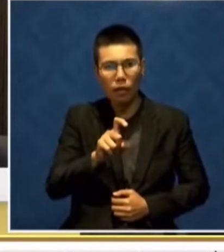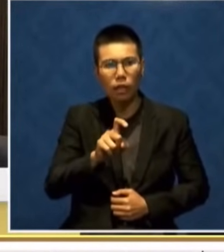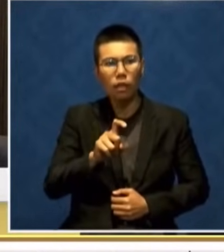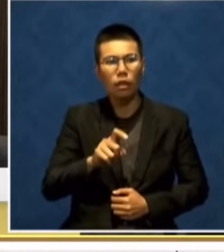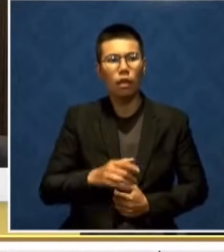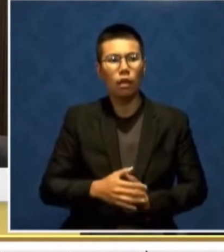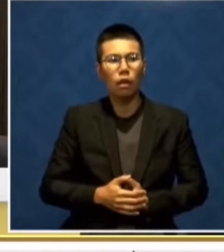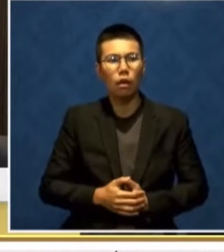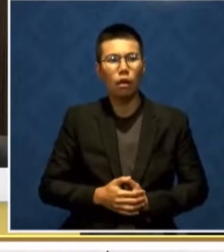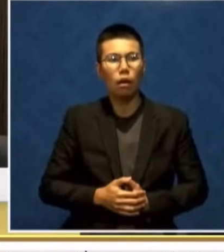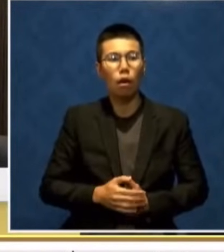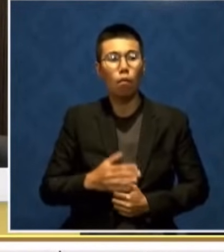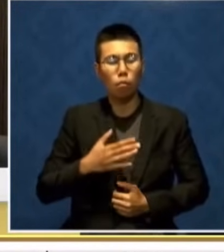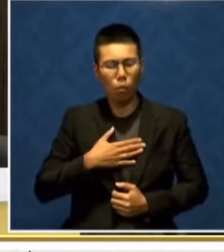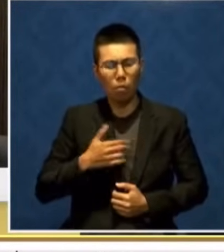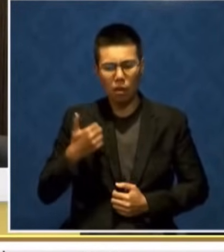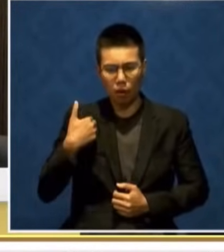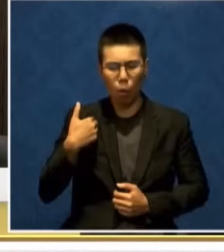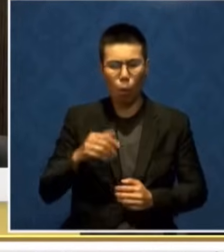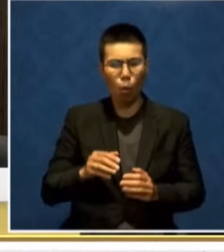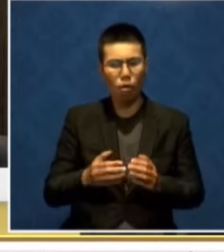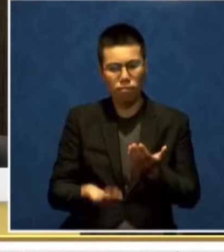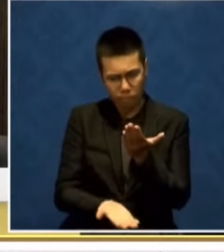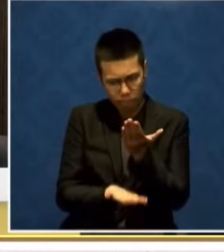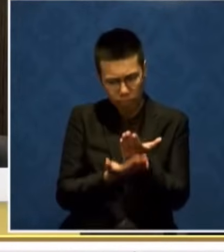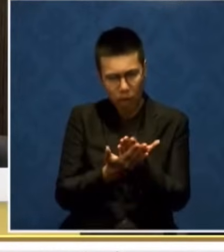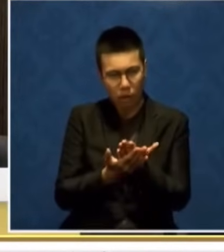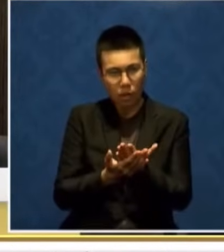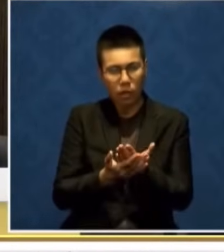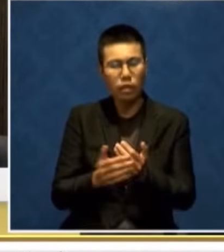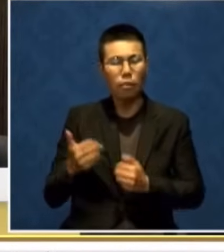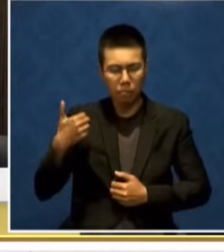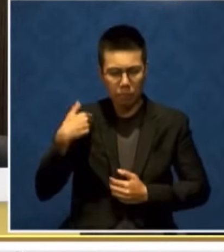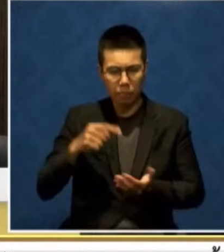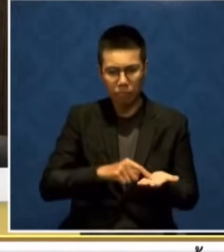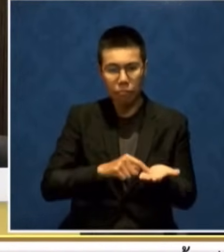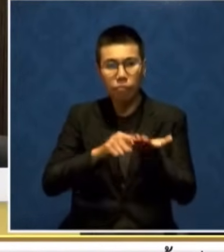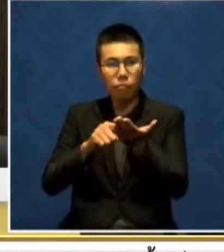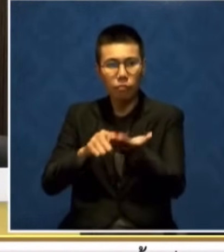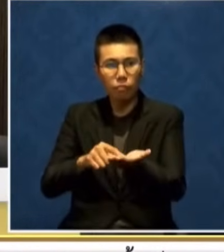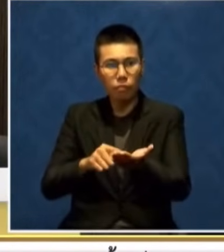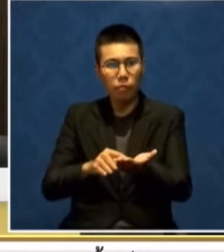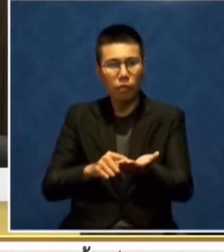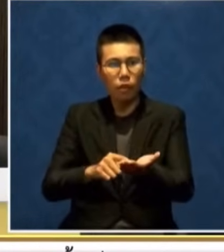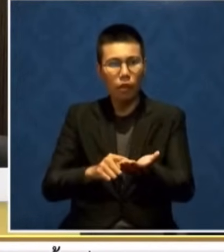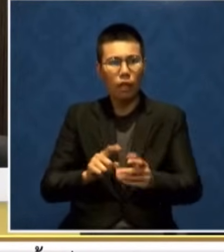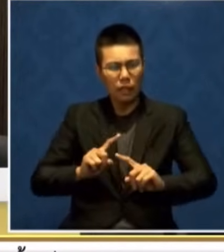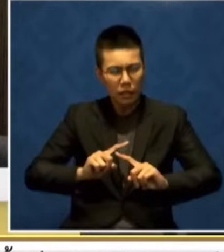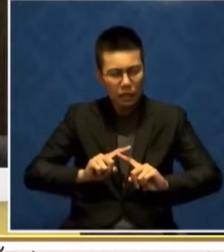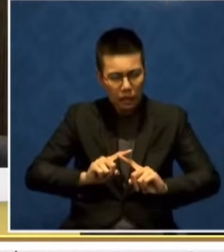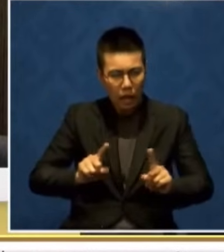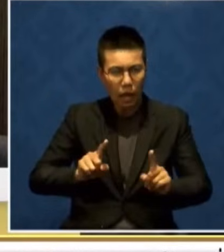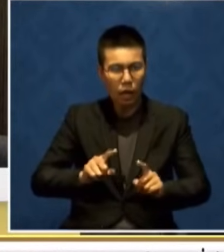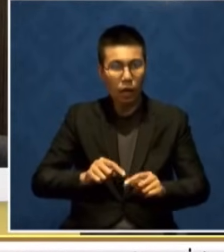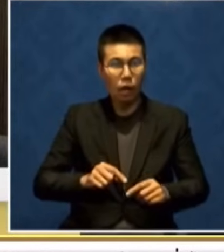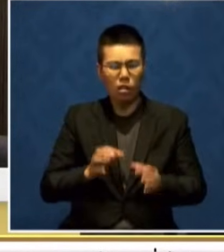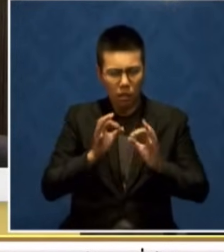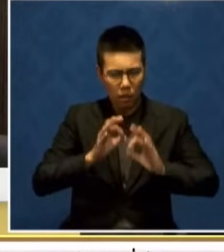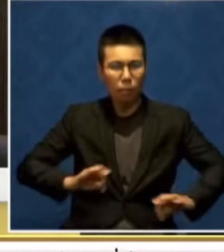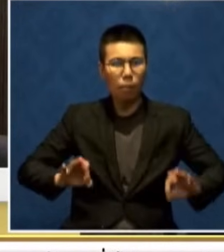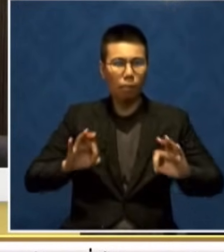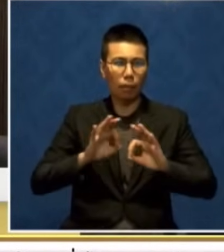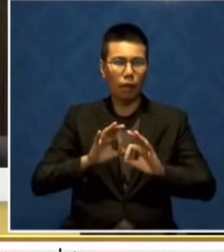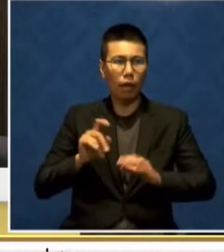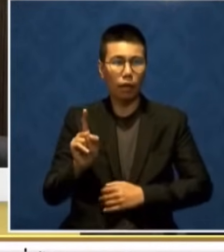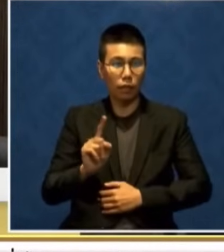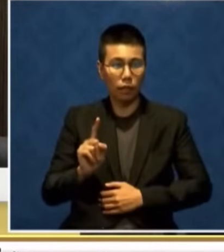ซึ่งจริงๆผมเตรียมมาหลายอย่างนะเดี๋ยวก็คงจะเสนอไปแต่ข้อเดียวที่เป็นหัวใจสำคัญ